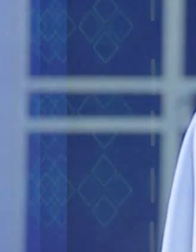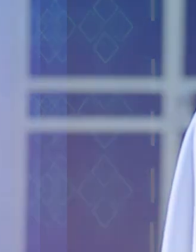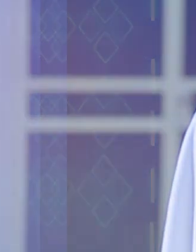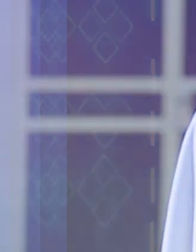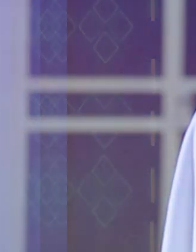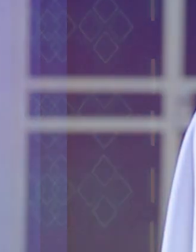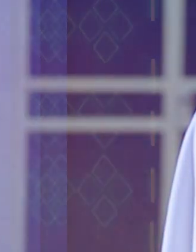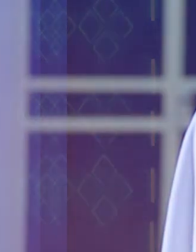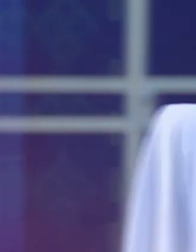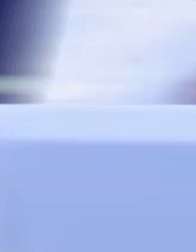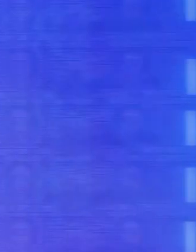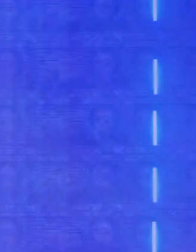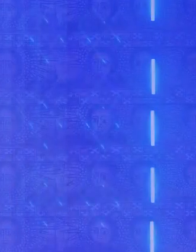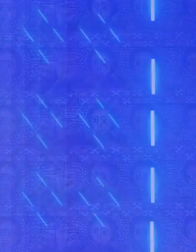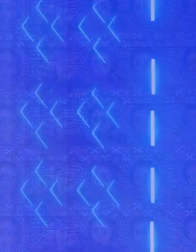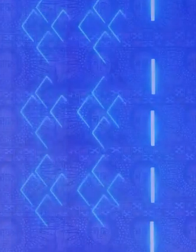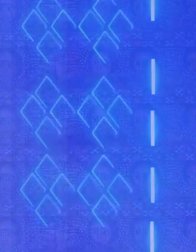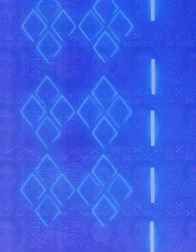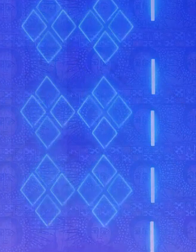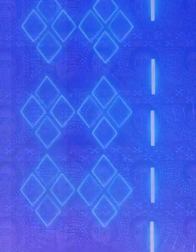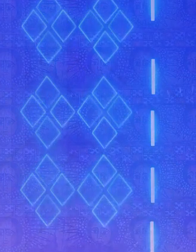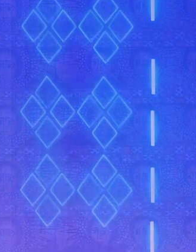አንስቷ በምን አቅማቸው ሊያጠፋት ይችላል